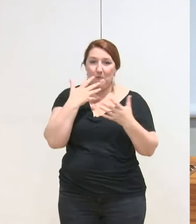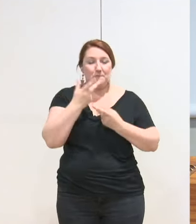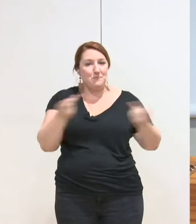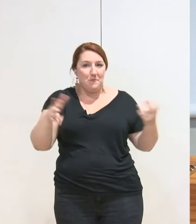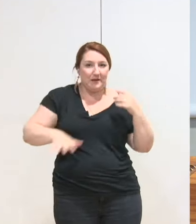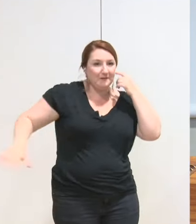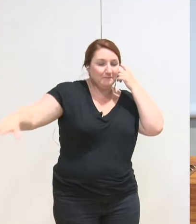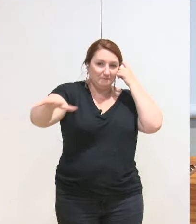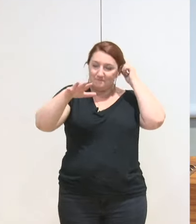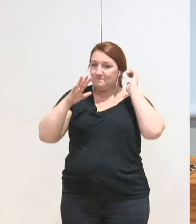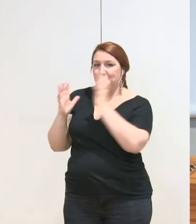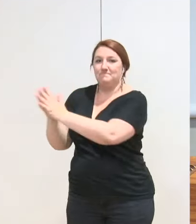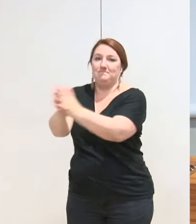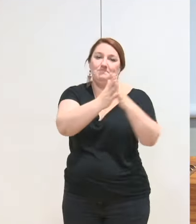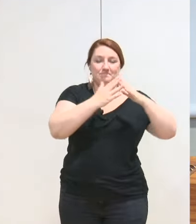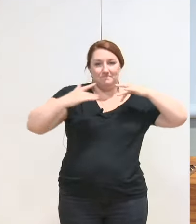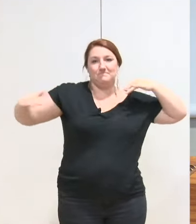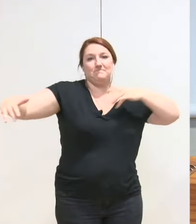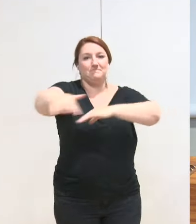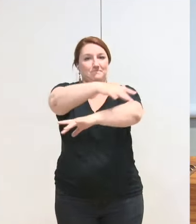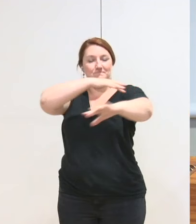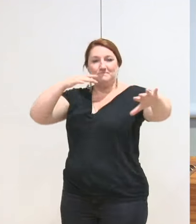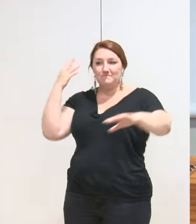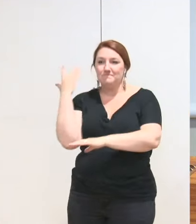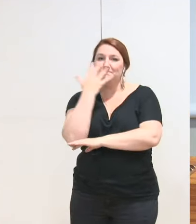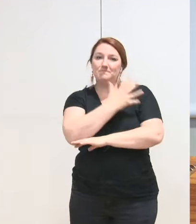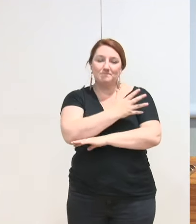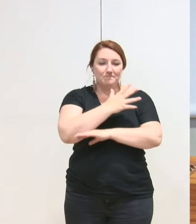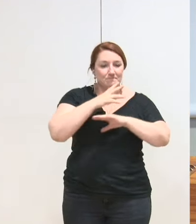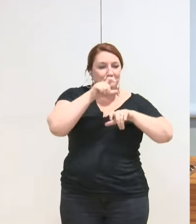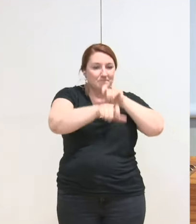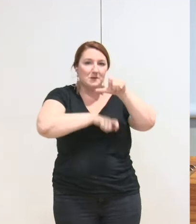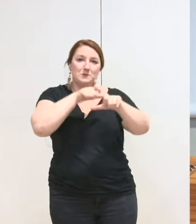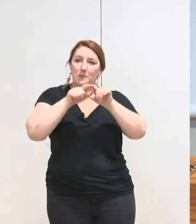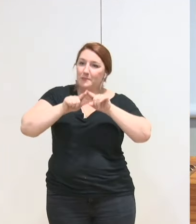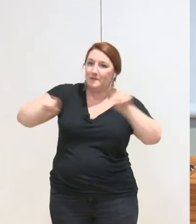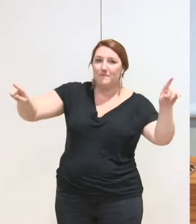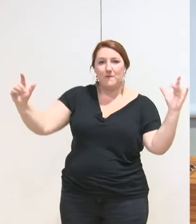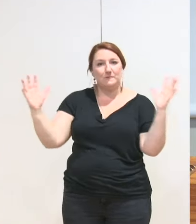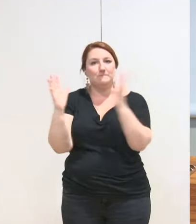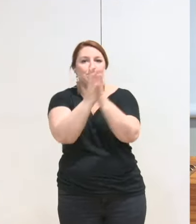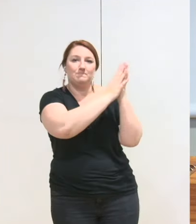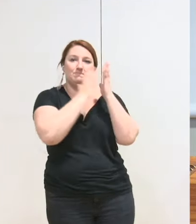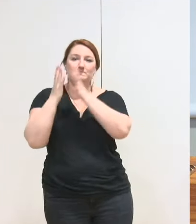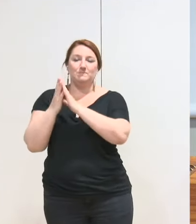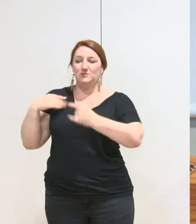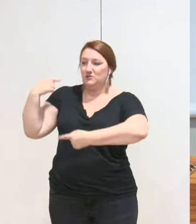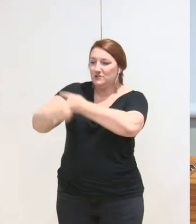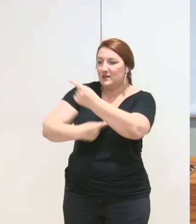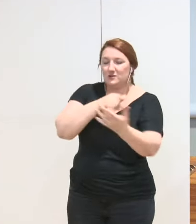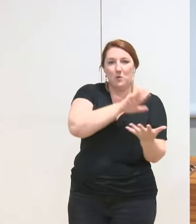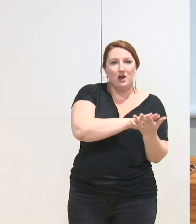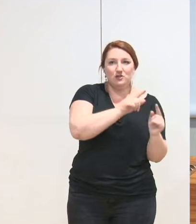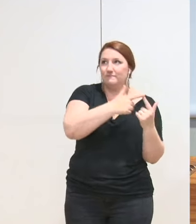convivialité dans le partage entre univers entre générations c'est aussi une façon de produire du bien commun et de faire